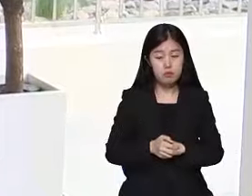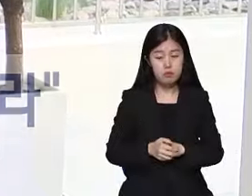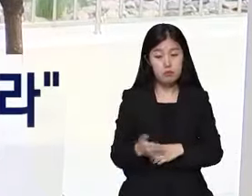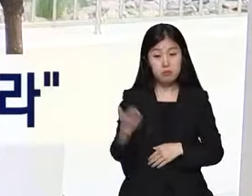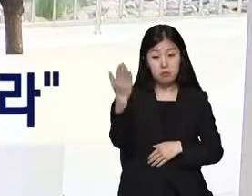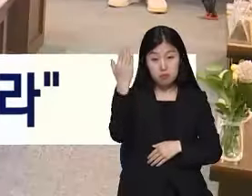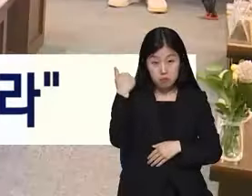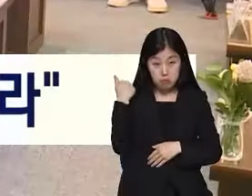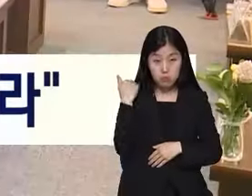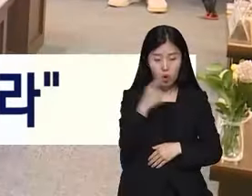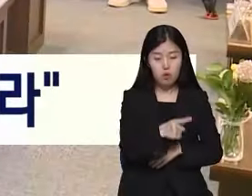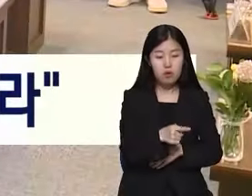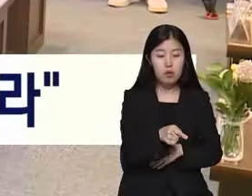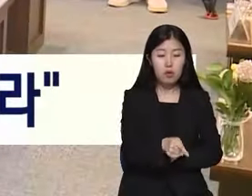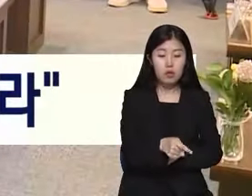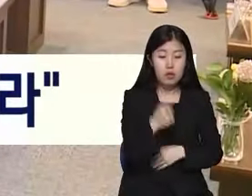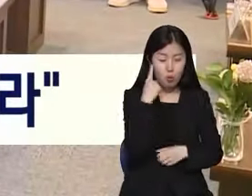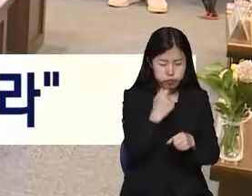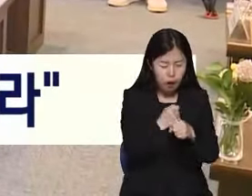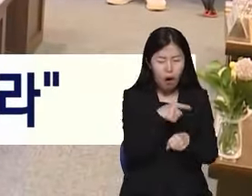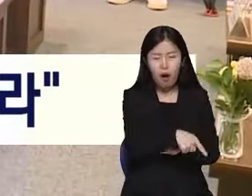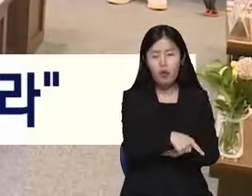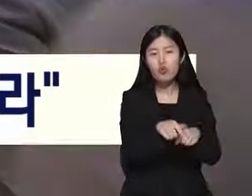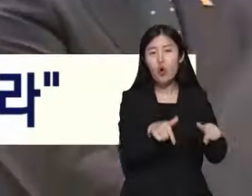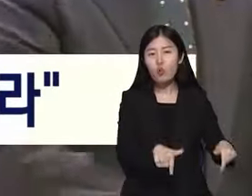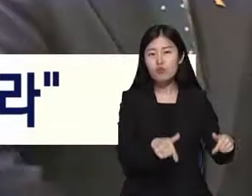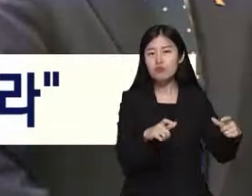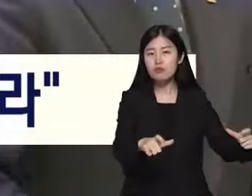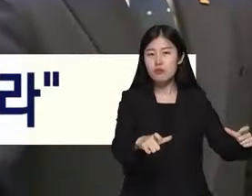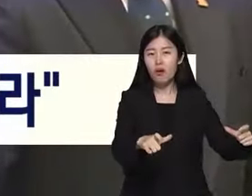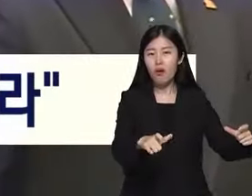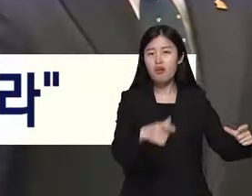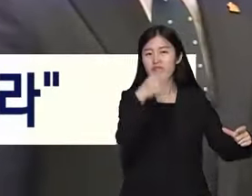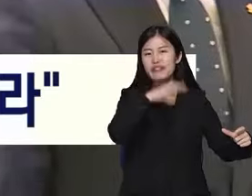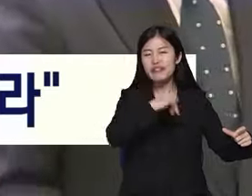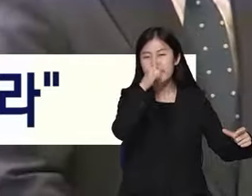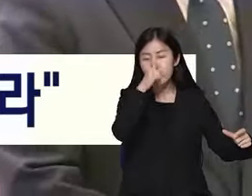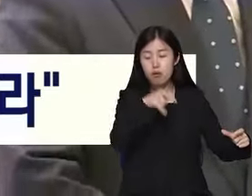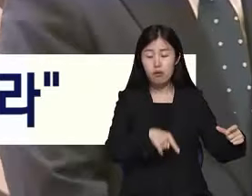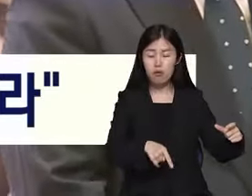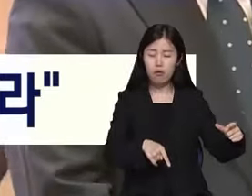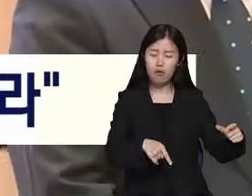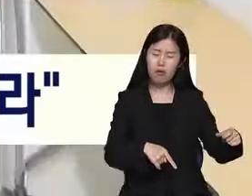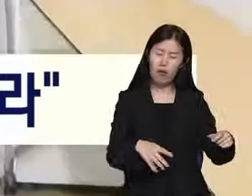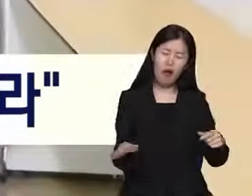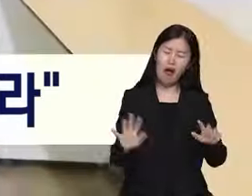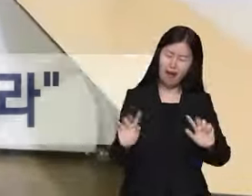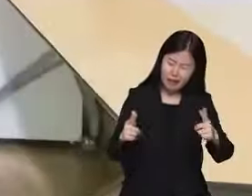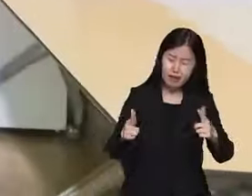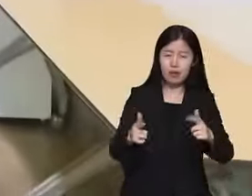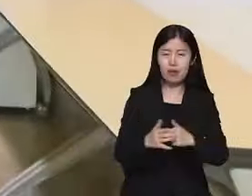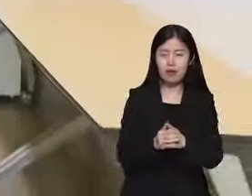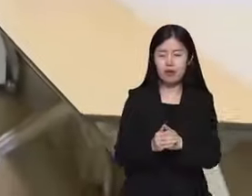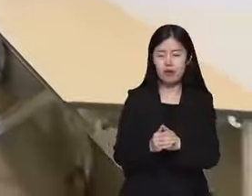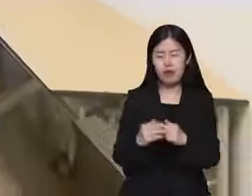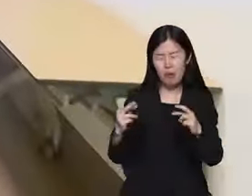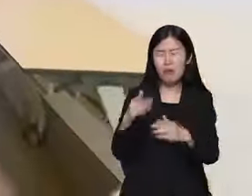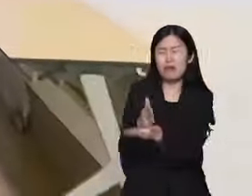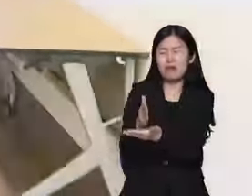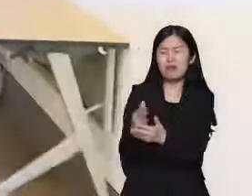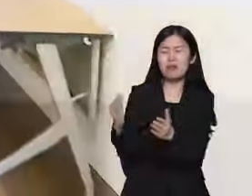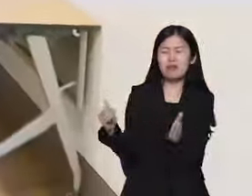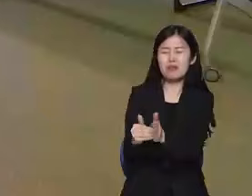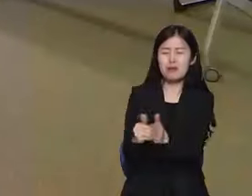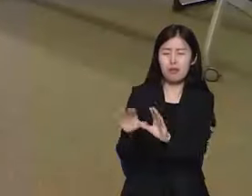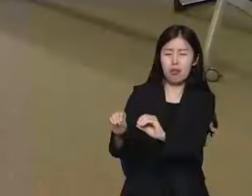유리하다는 순천시의 주장에 대해서는 사실과 다르다며 불필요한 논쟁을 중단할 것을 촉구했습니다. 그러면서